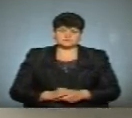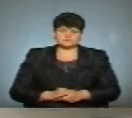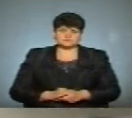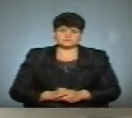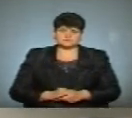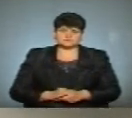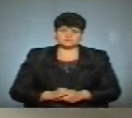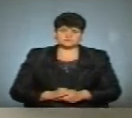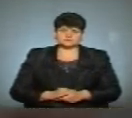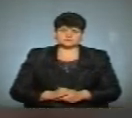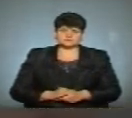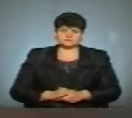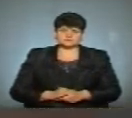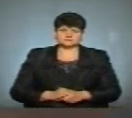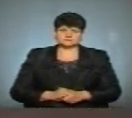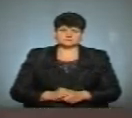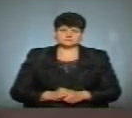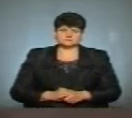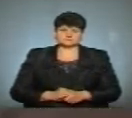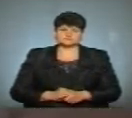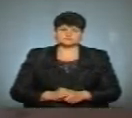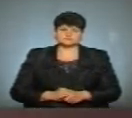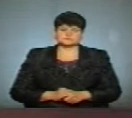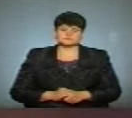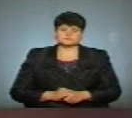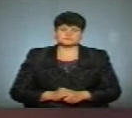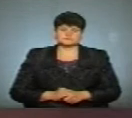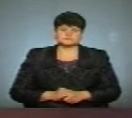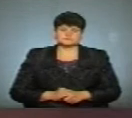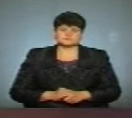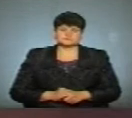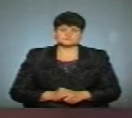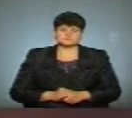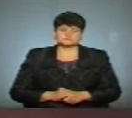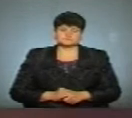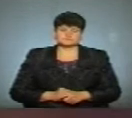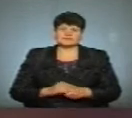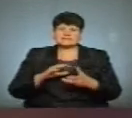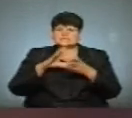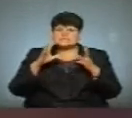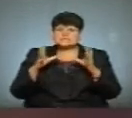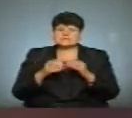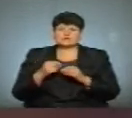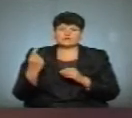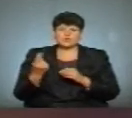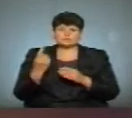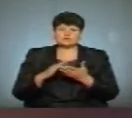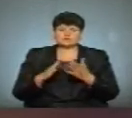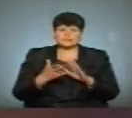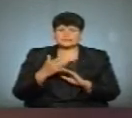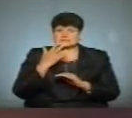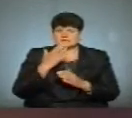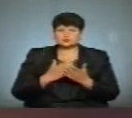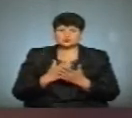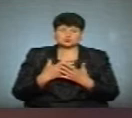Андрій Бодак, Оксана Галіяш. Новини на Суспільному. Тернопільщина. Загалом в області договори з Національною